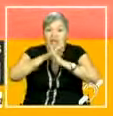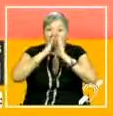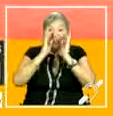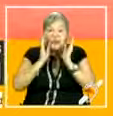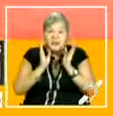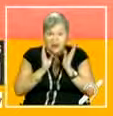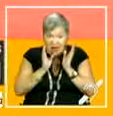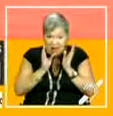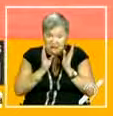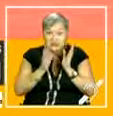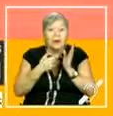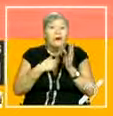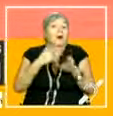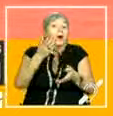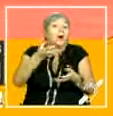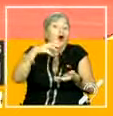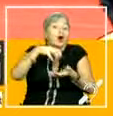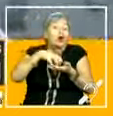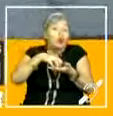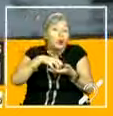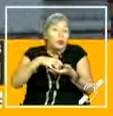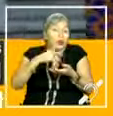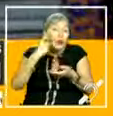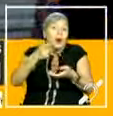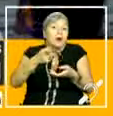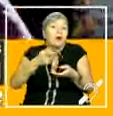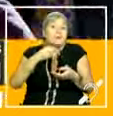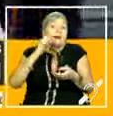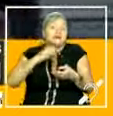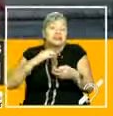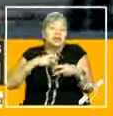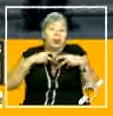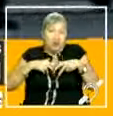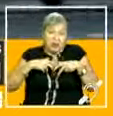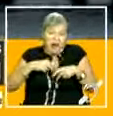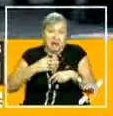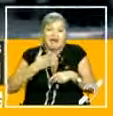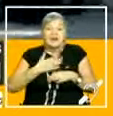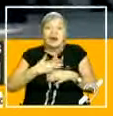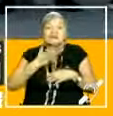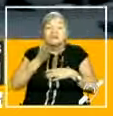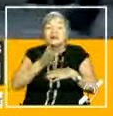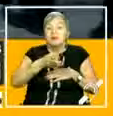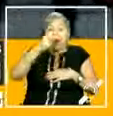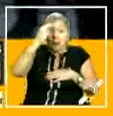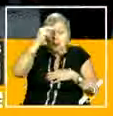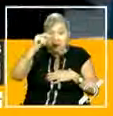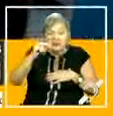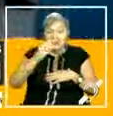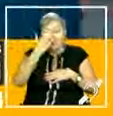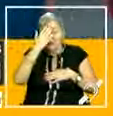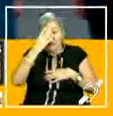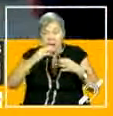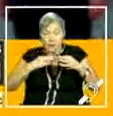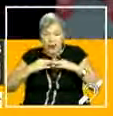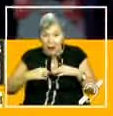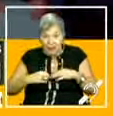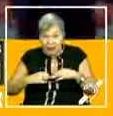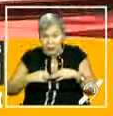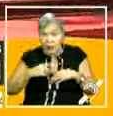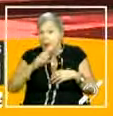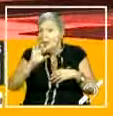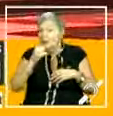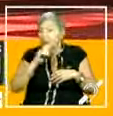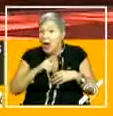lui Volodymyr Zelensky l-a înștiințat că președintele Ucrainei dorește să transmită un mesaj în plenul reunit, iar în urmă cu puțin timp a